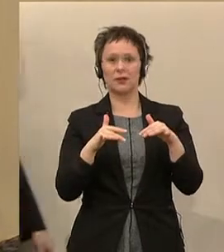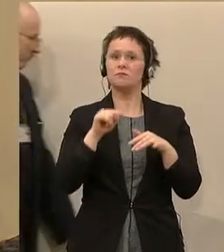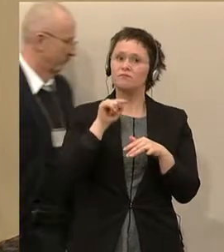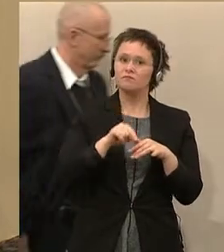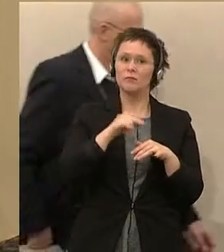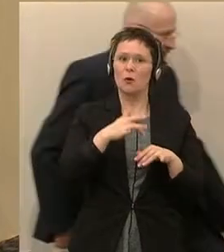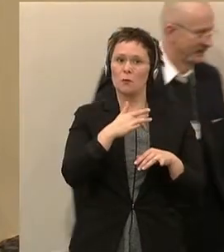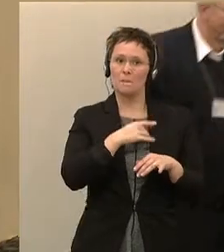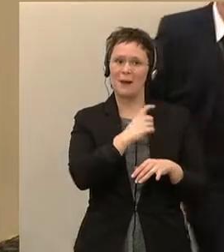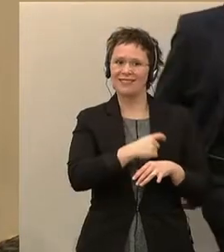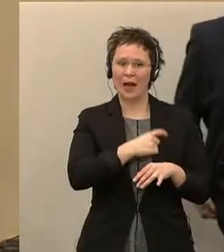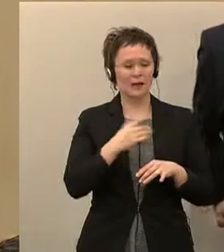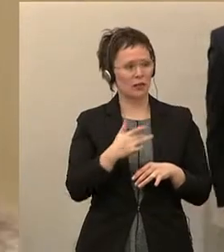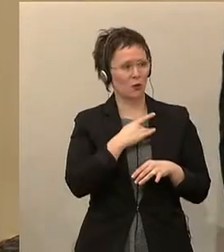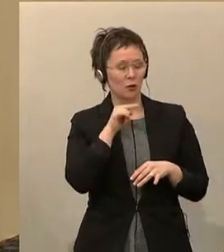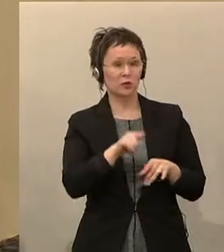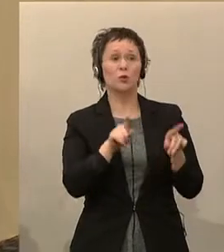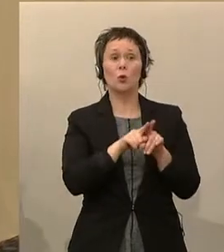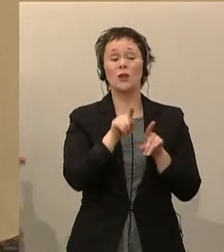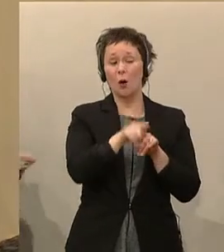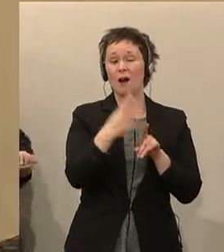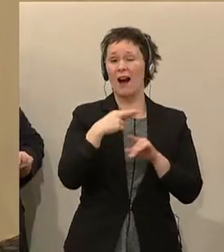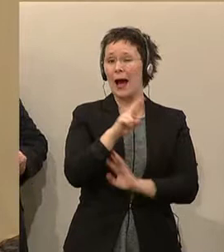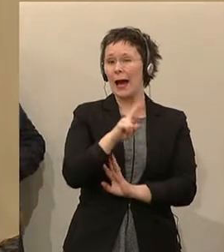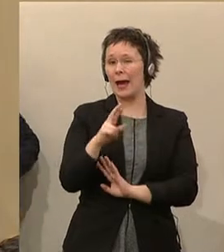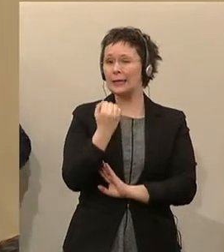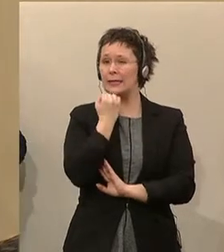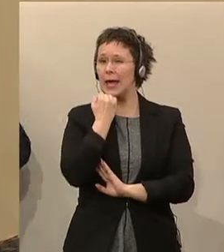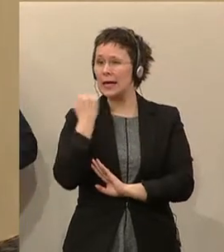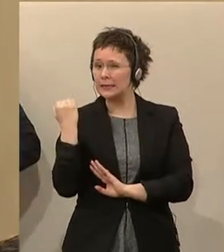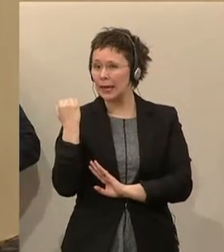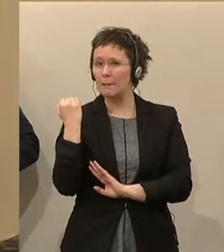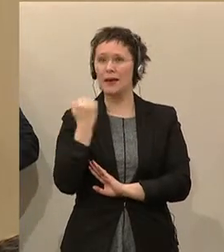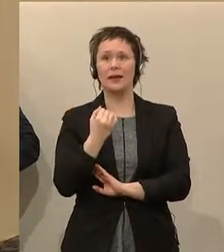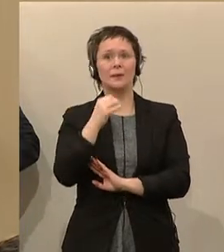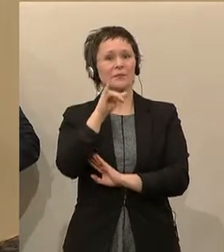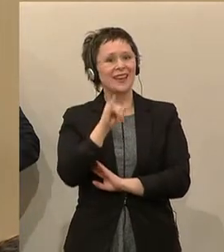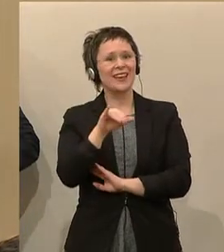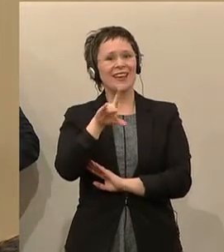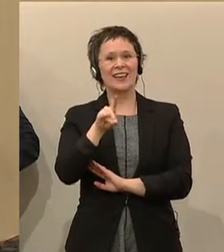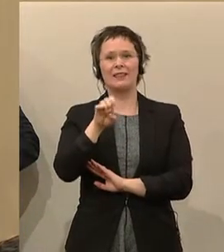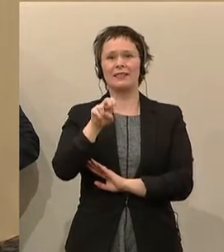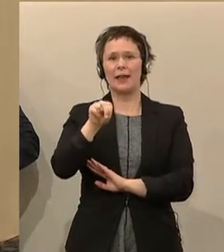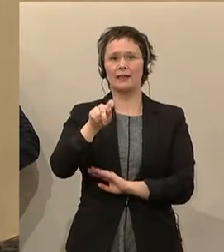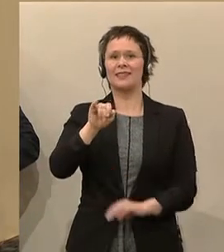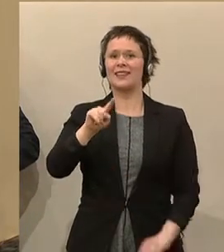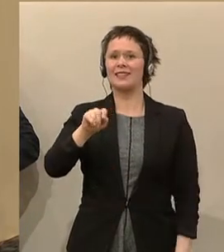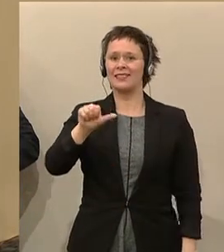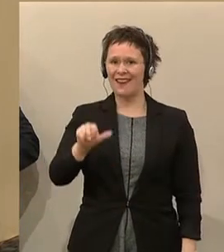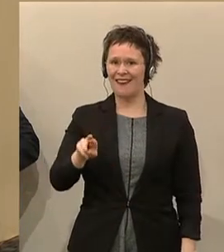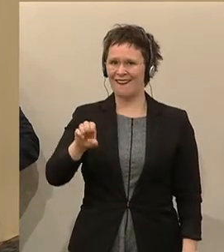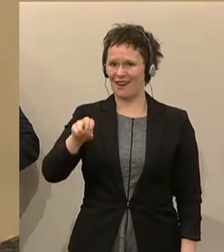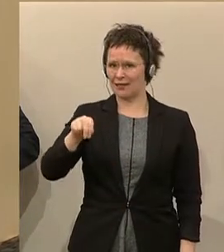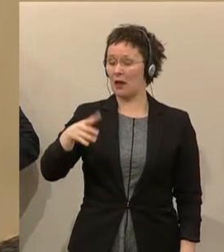immer wieder mit den rechtsextremen Identitären in Kontakt gewesen ist. Man kann also klar festhalten, Herr Friedrich